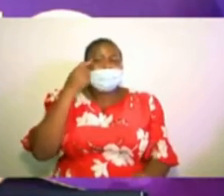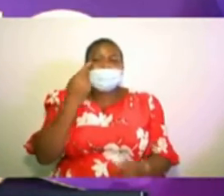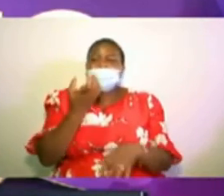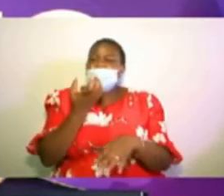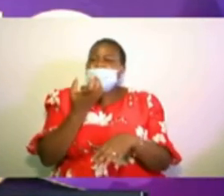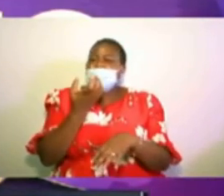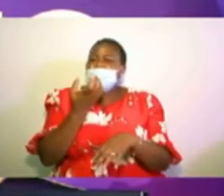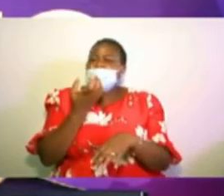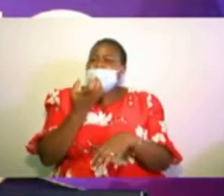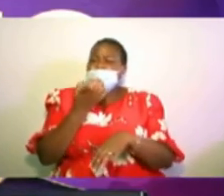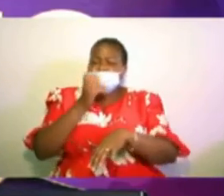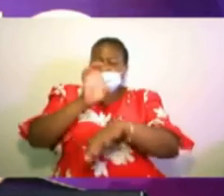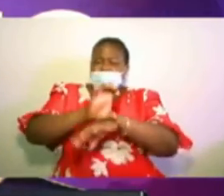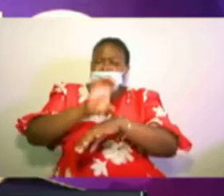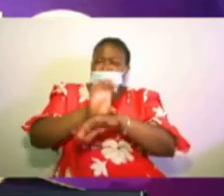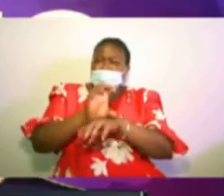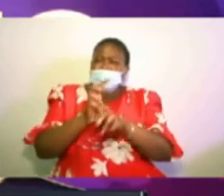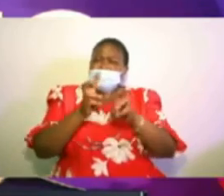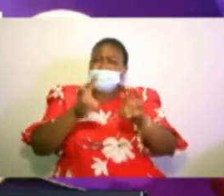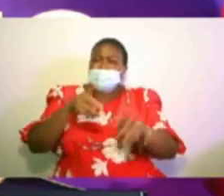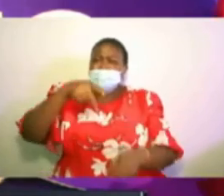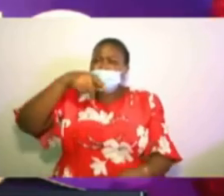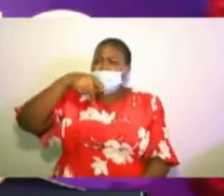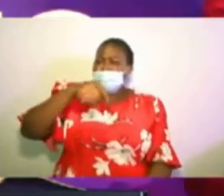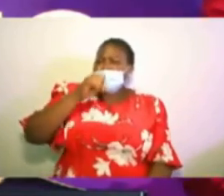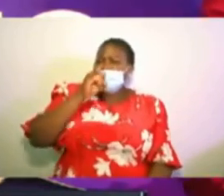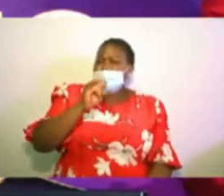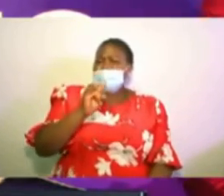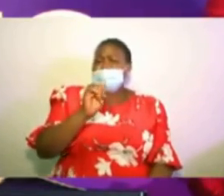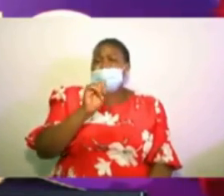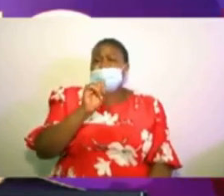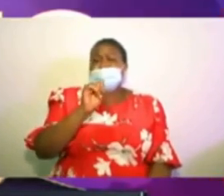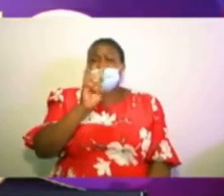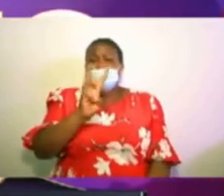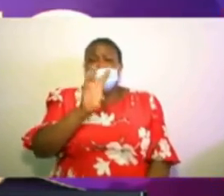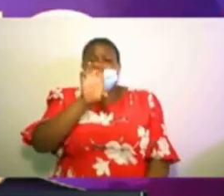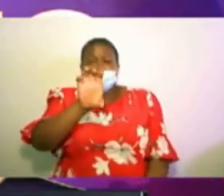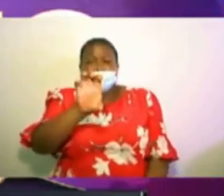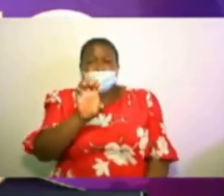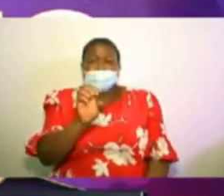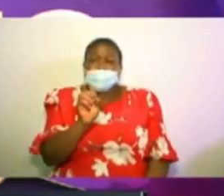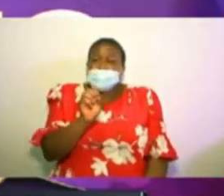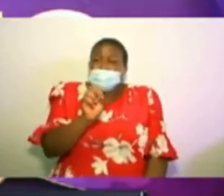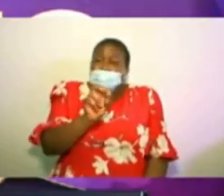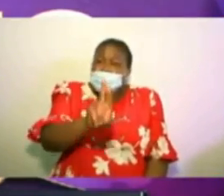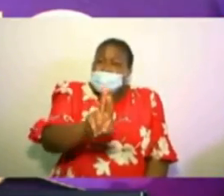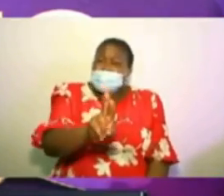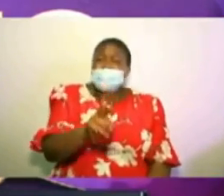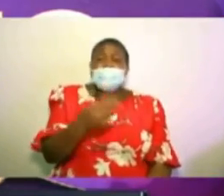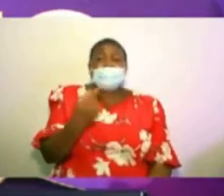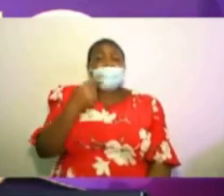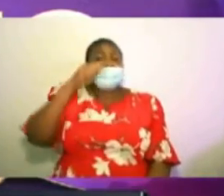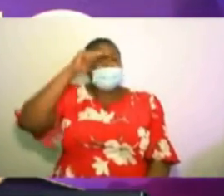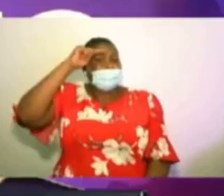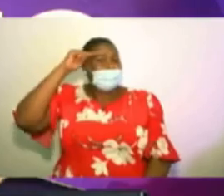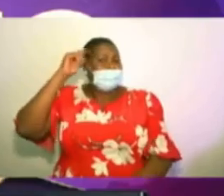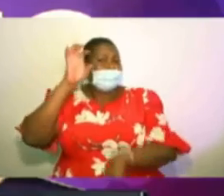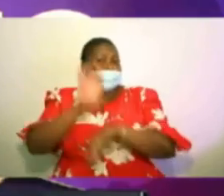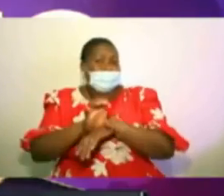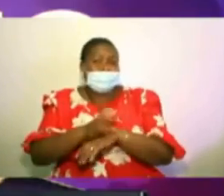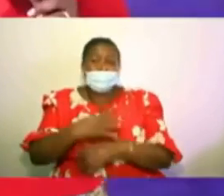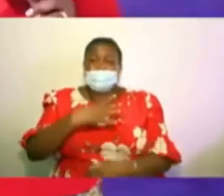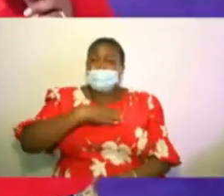whether it is a PIWC or it is an all white church, all black church, all yellow